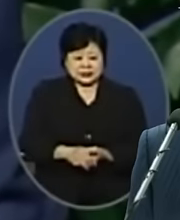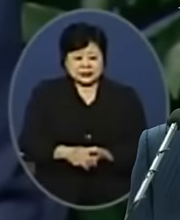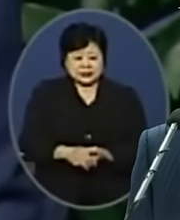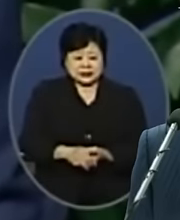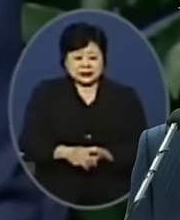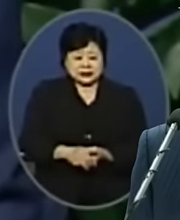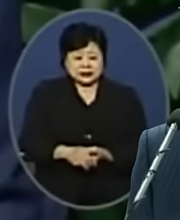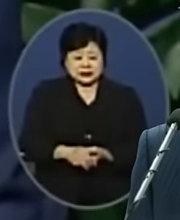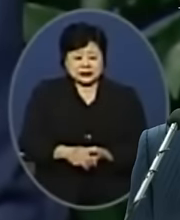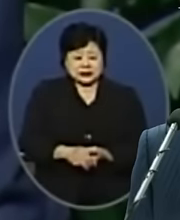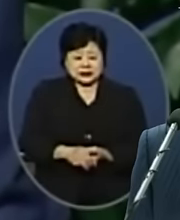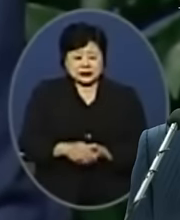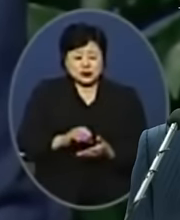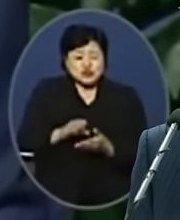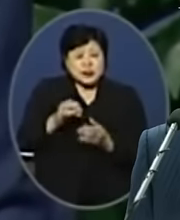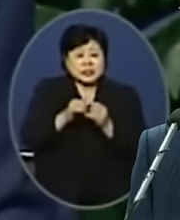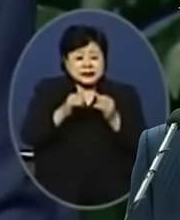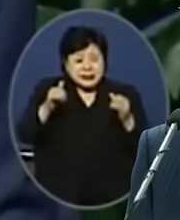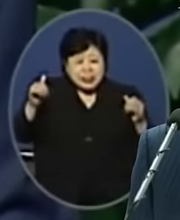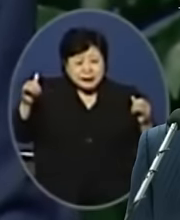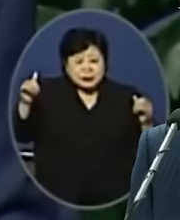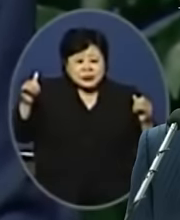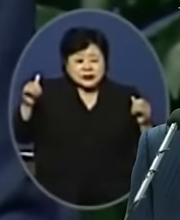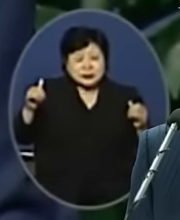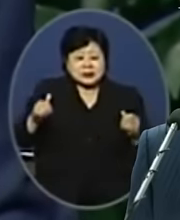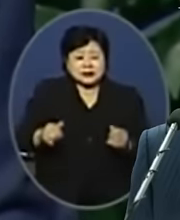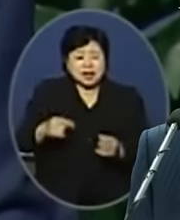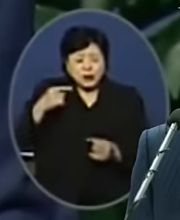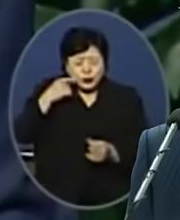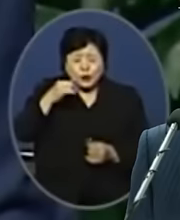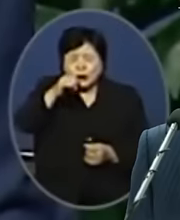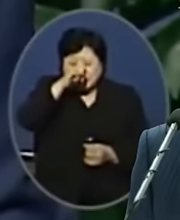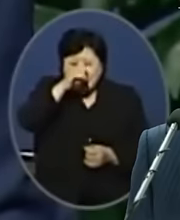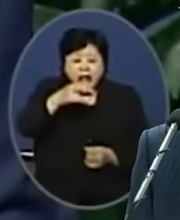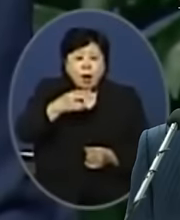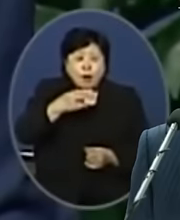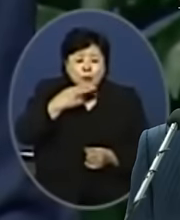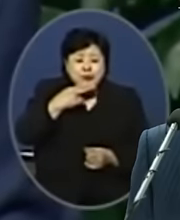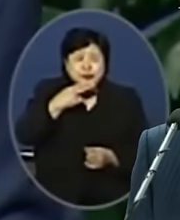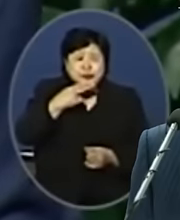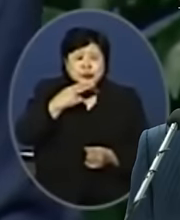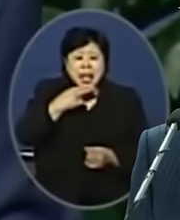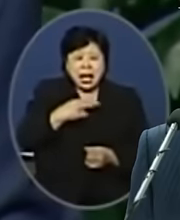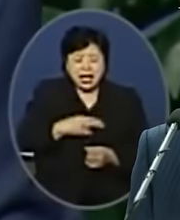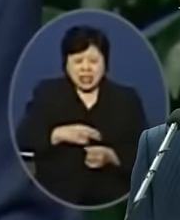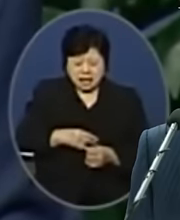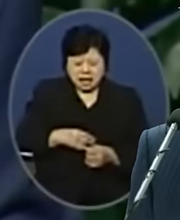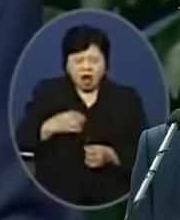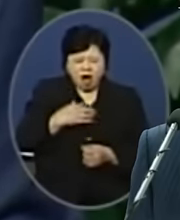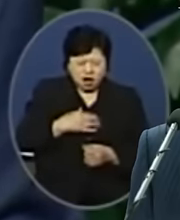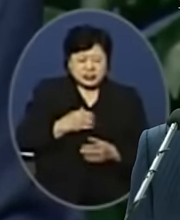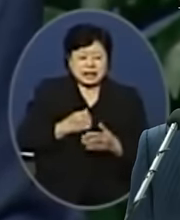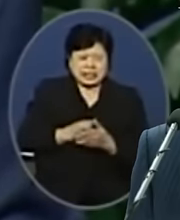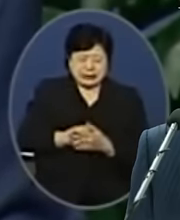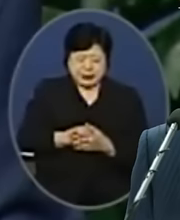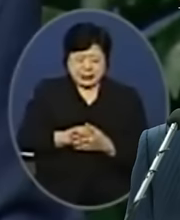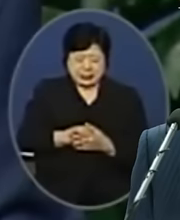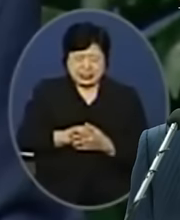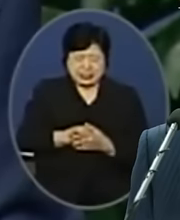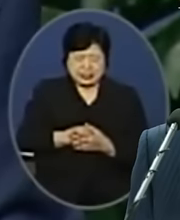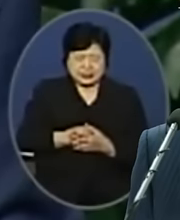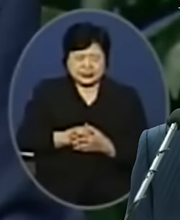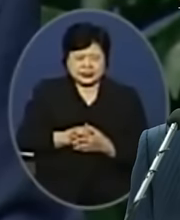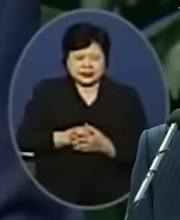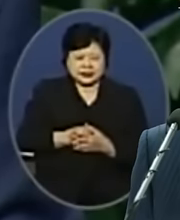그것도 모릅니까? 유명 인사는 누가 독을 넣을까 싶어서 노이로제 걸려 있습니다. 언제나